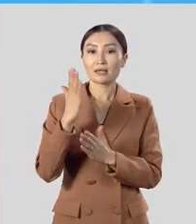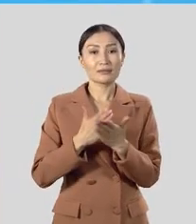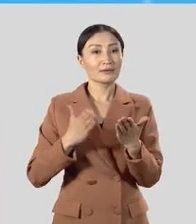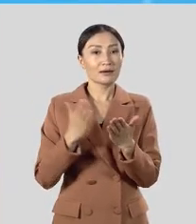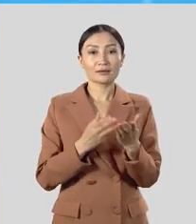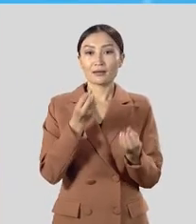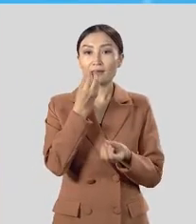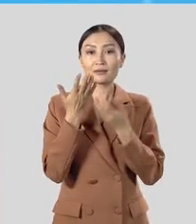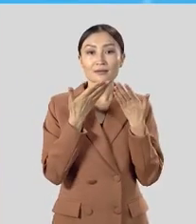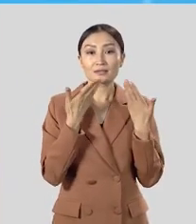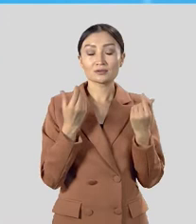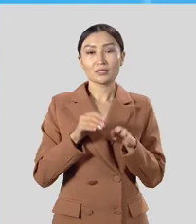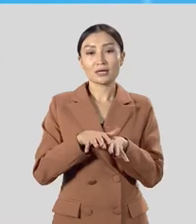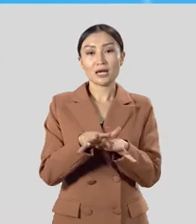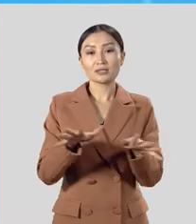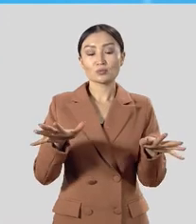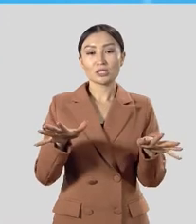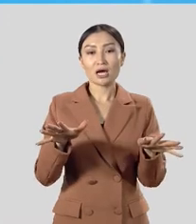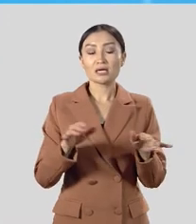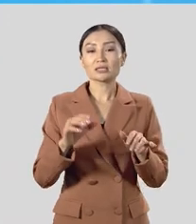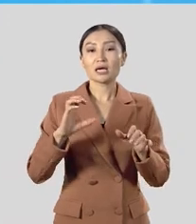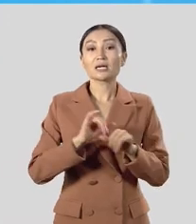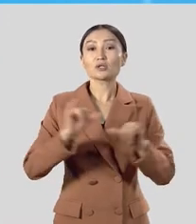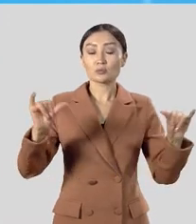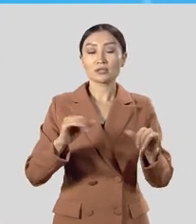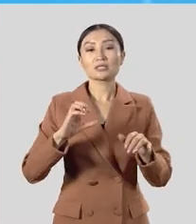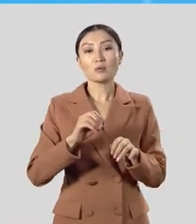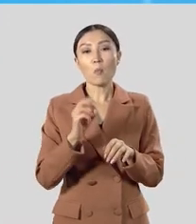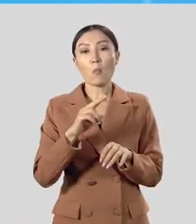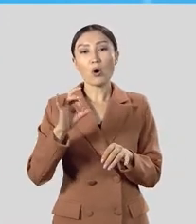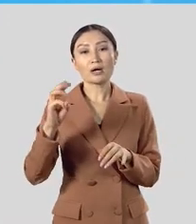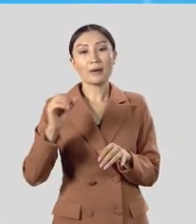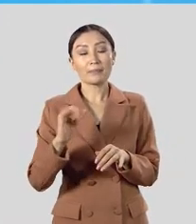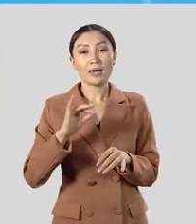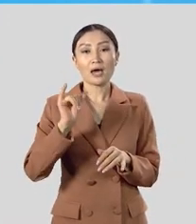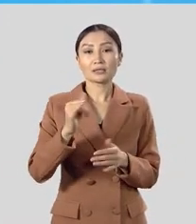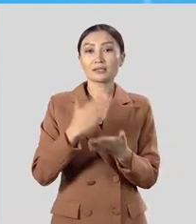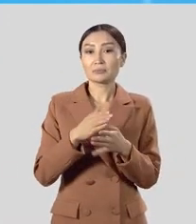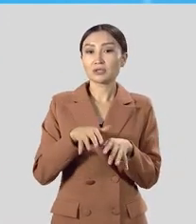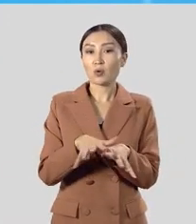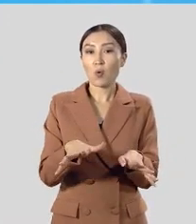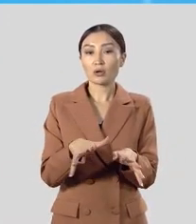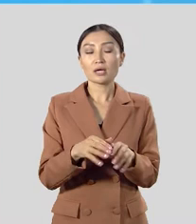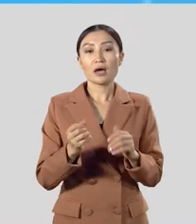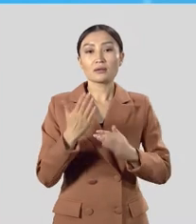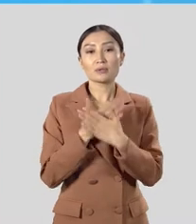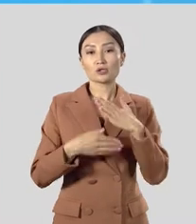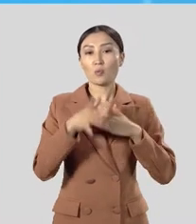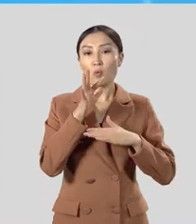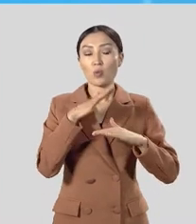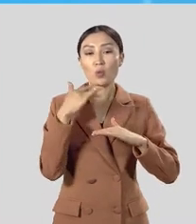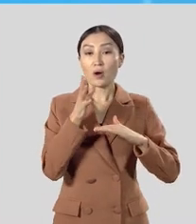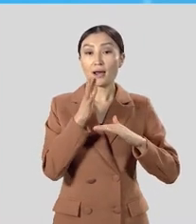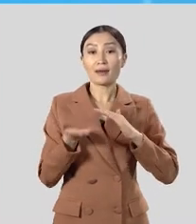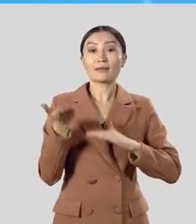не цветут и размножаются спорами. Эти растения уже имеют корни. Отмершие много лет назад